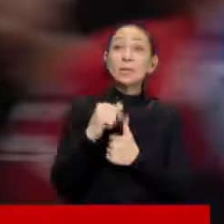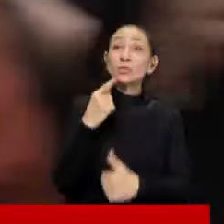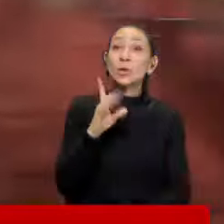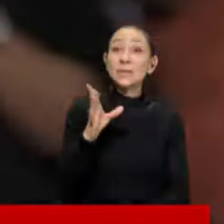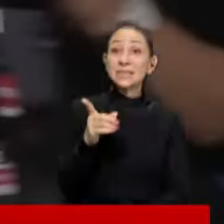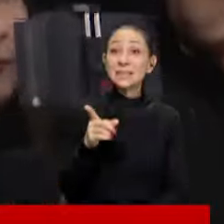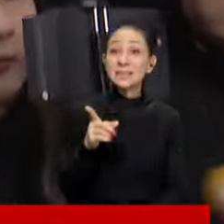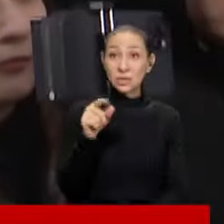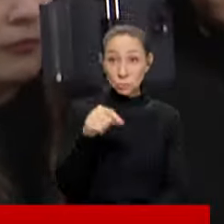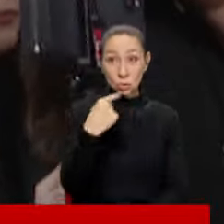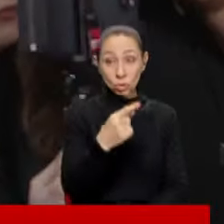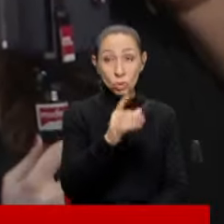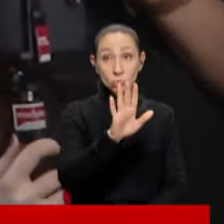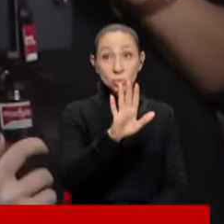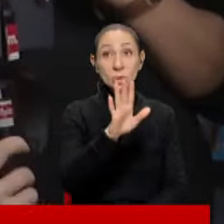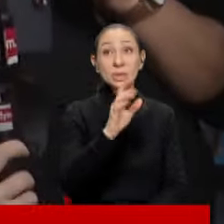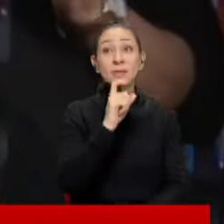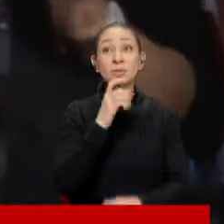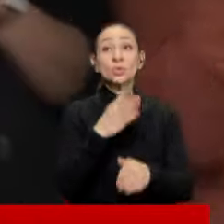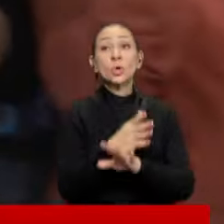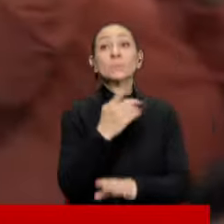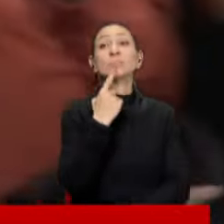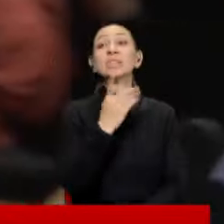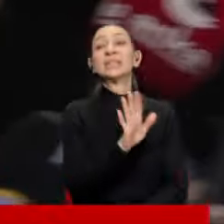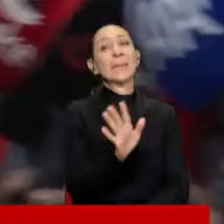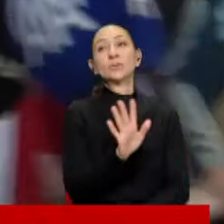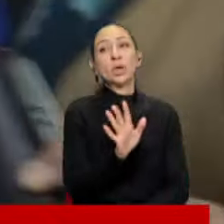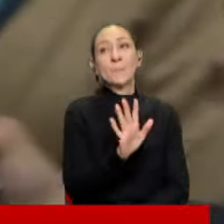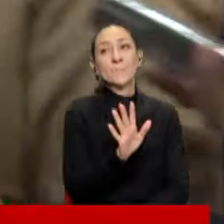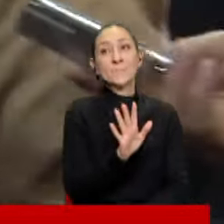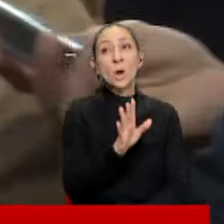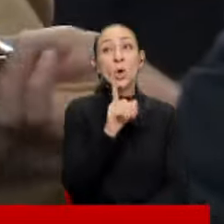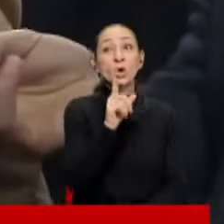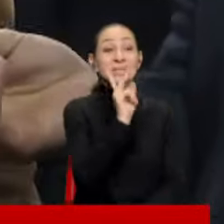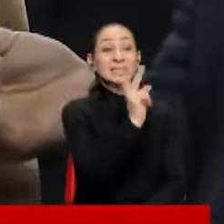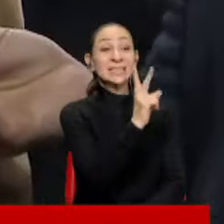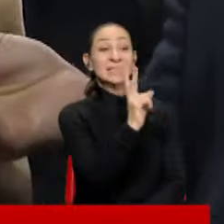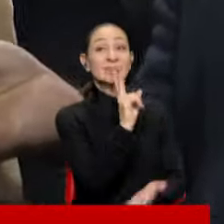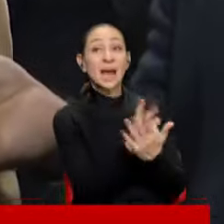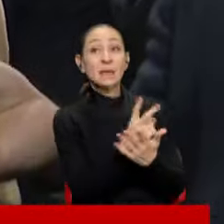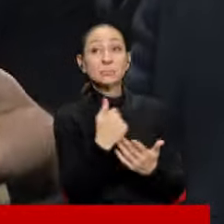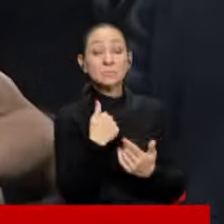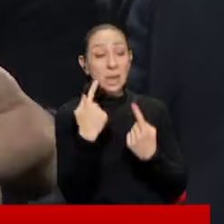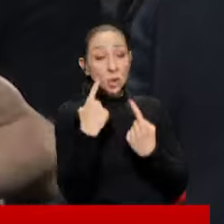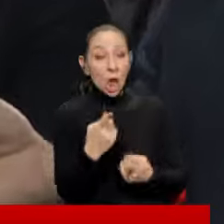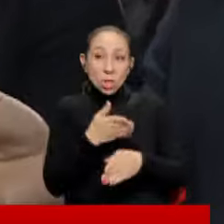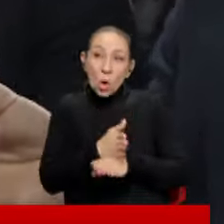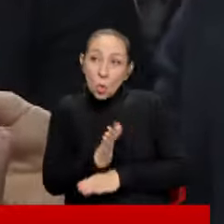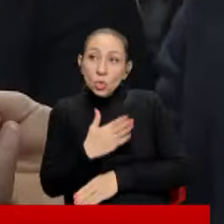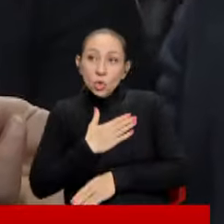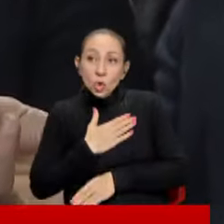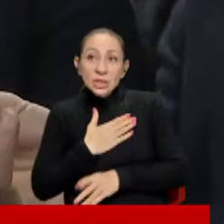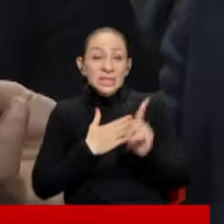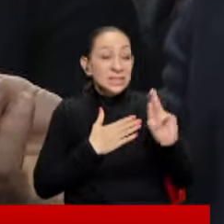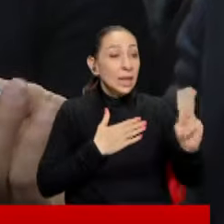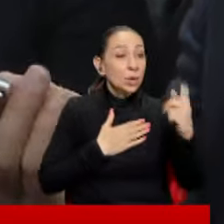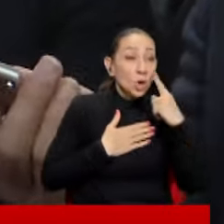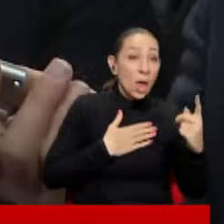Ha? Şimdi söylüyorum. Ha, yanlış doğru kısmına bir şey diyemeyeceğim. Evet. O sizin gözünüzde bize göre doğruydu. Size